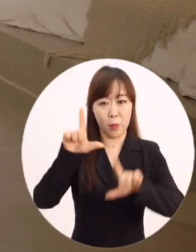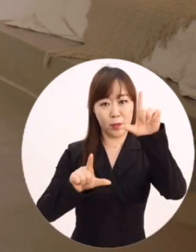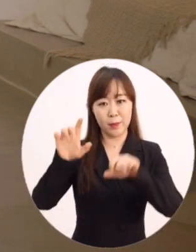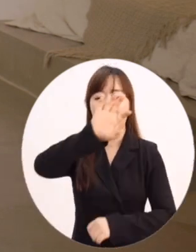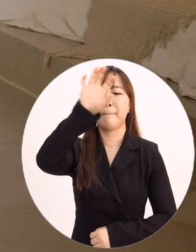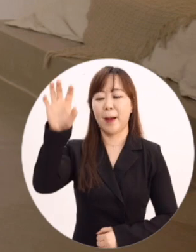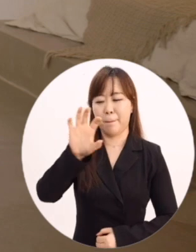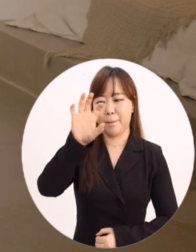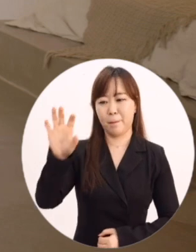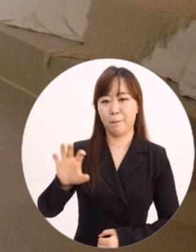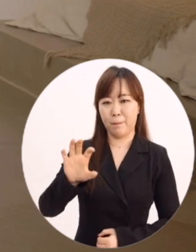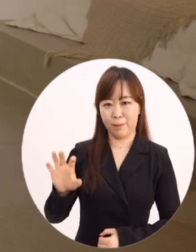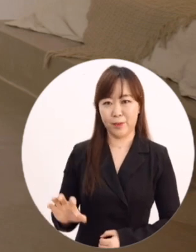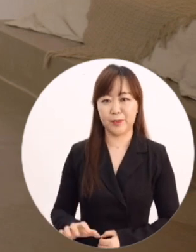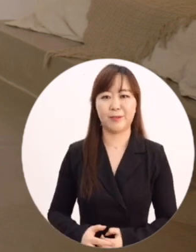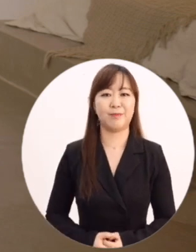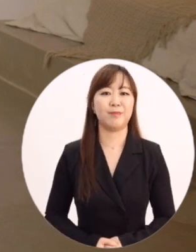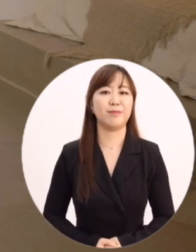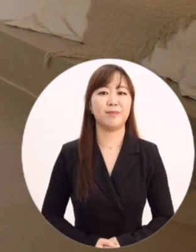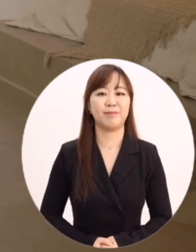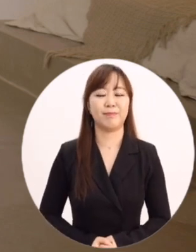반복합니다.